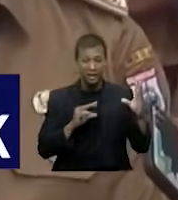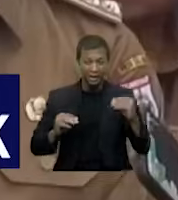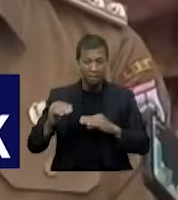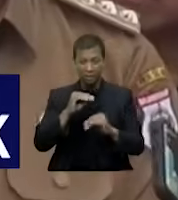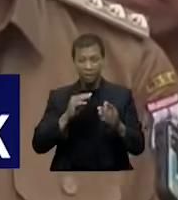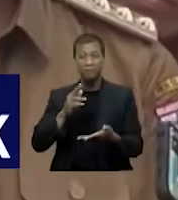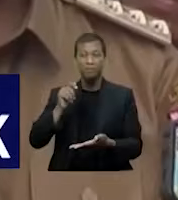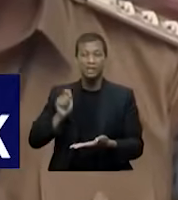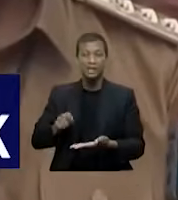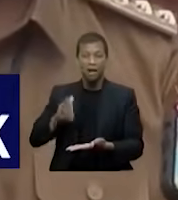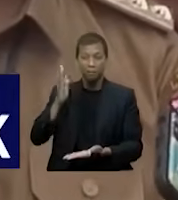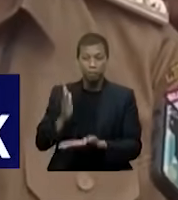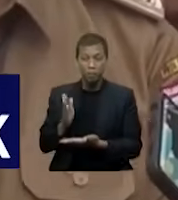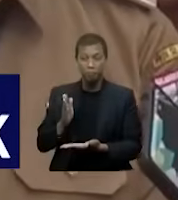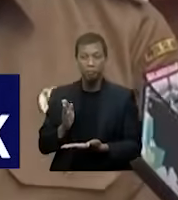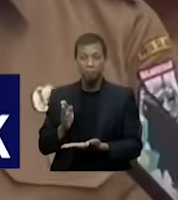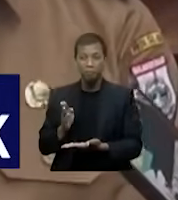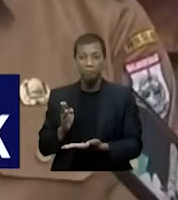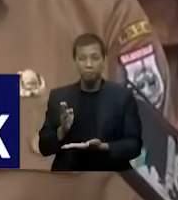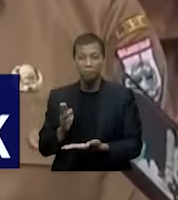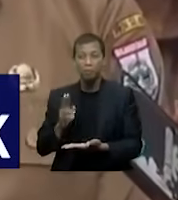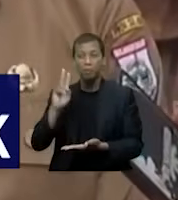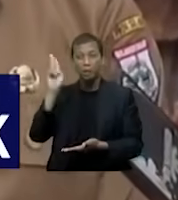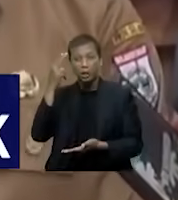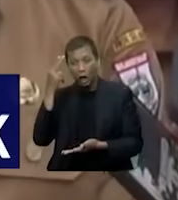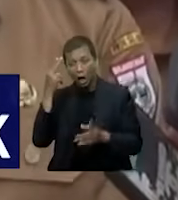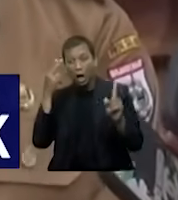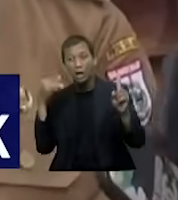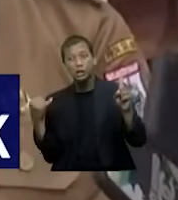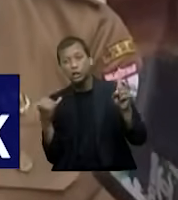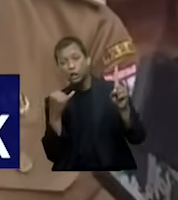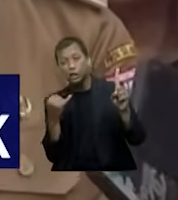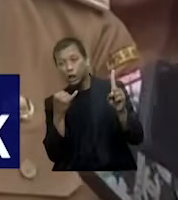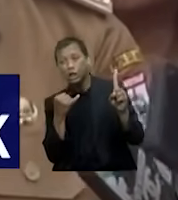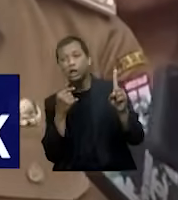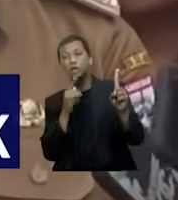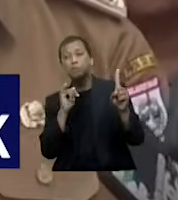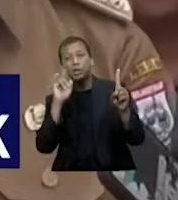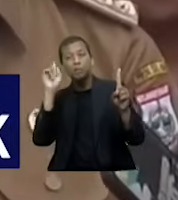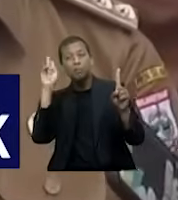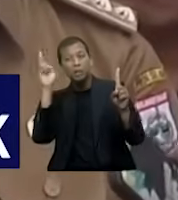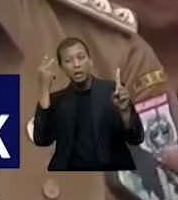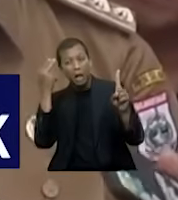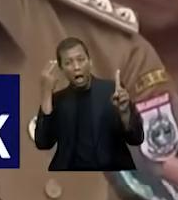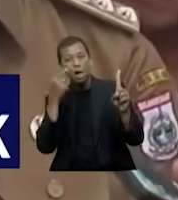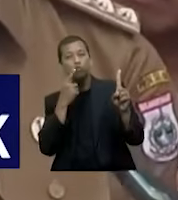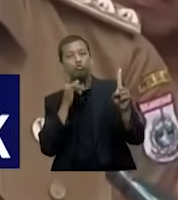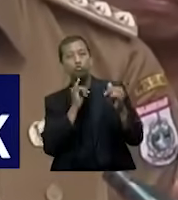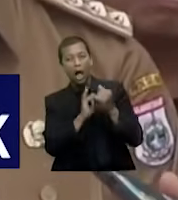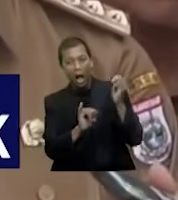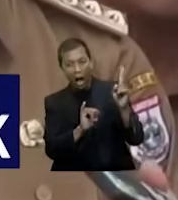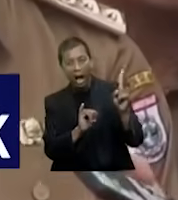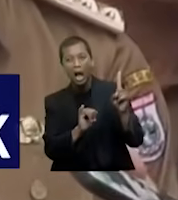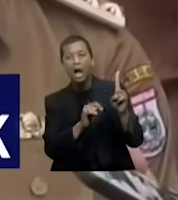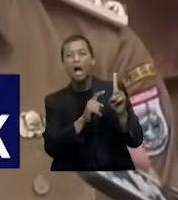bahwa tuduhan-tuduhan kepada pemerintah seperti kecurangan, intervensi aparat,